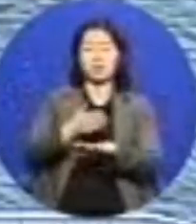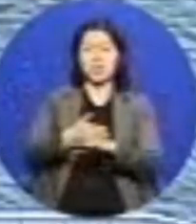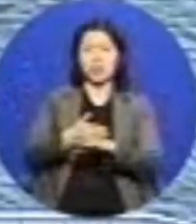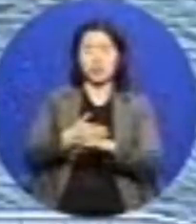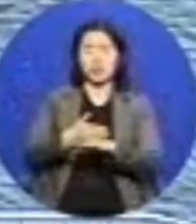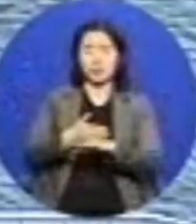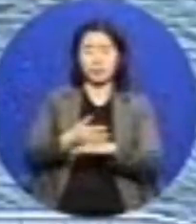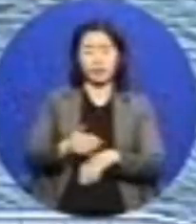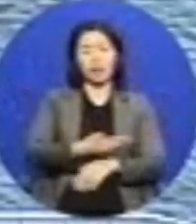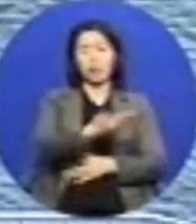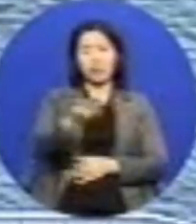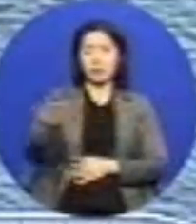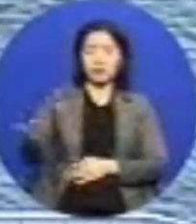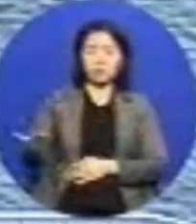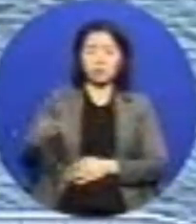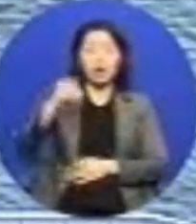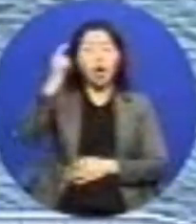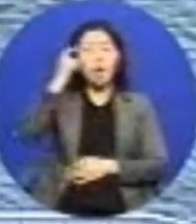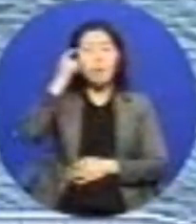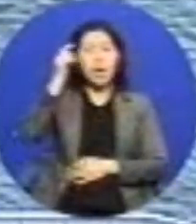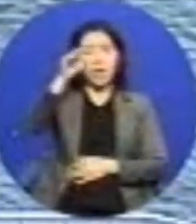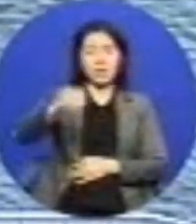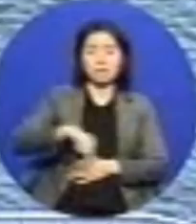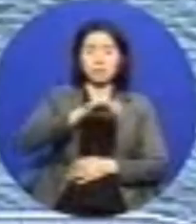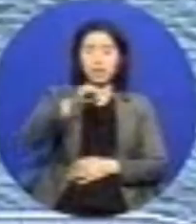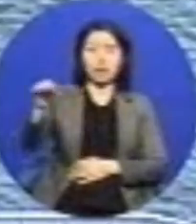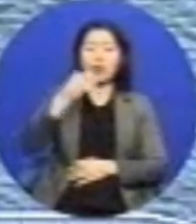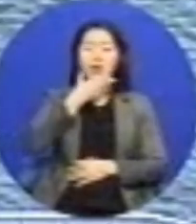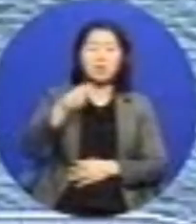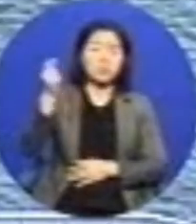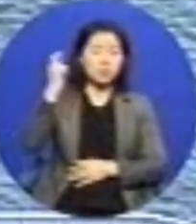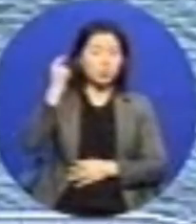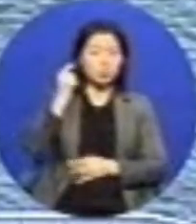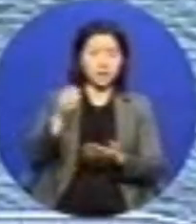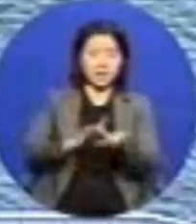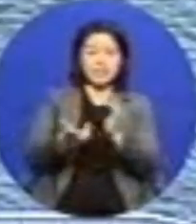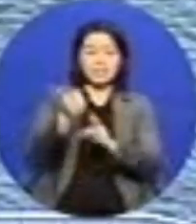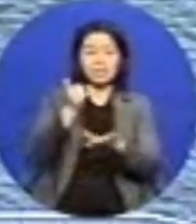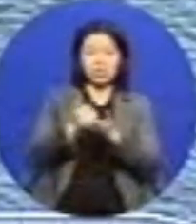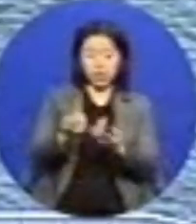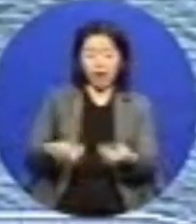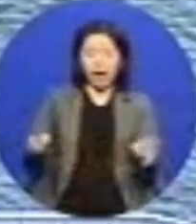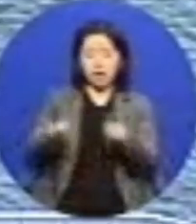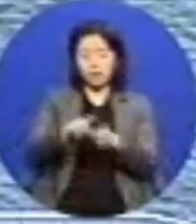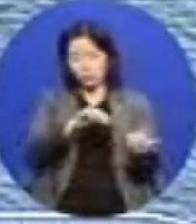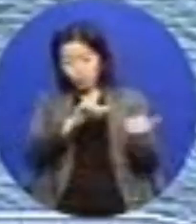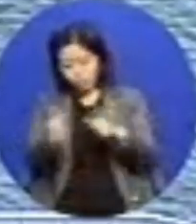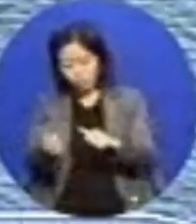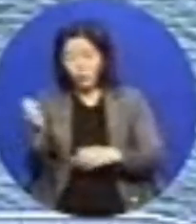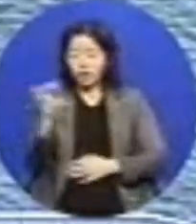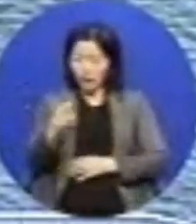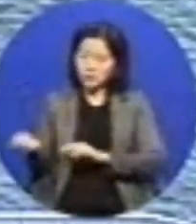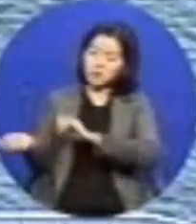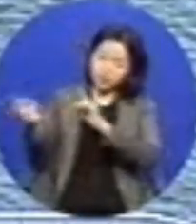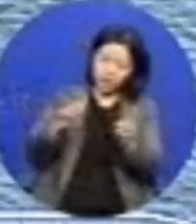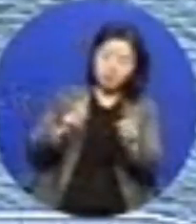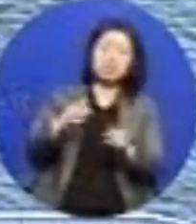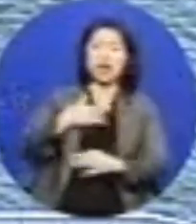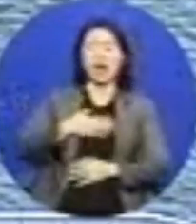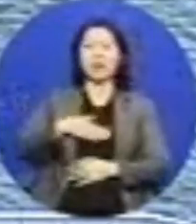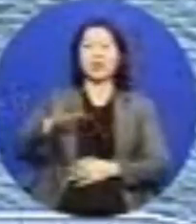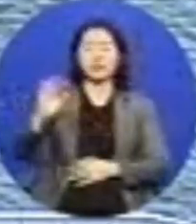여러분 왜 십자가의 복음이 예수님과 함께 죽고 다시 사는 것인 줄 아셔야 합니다